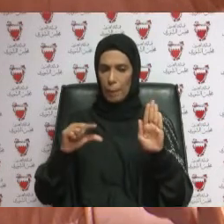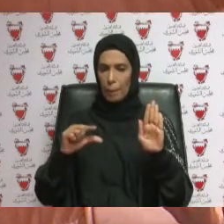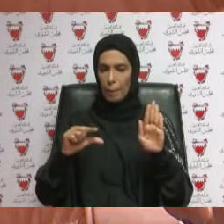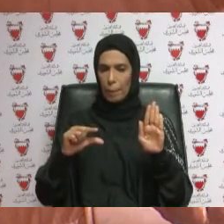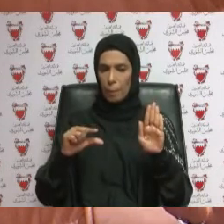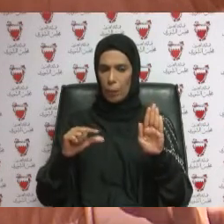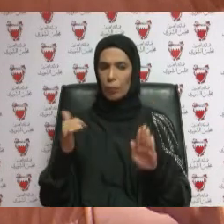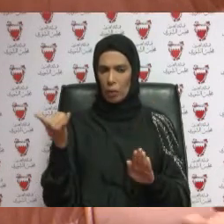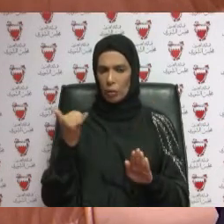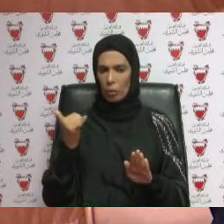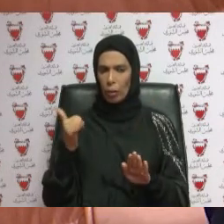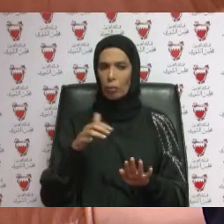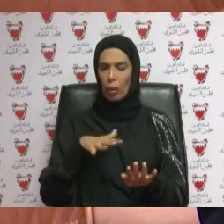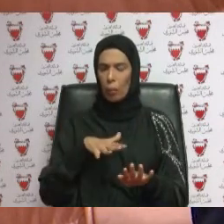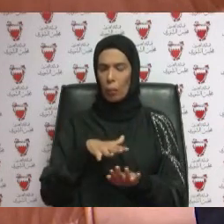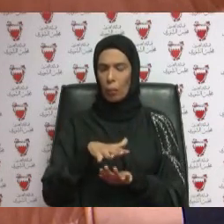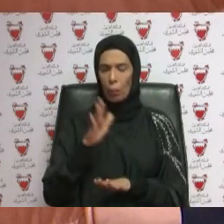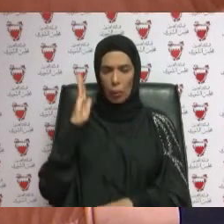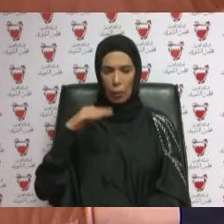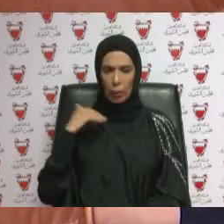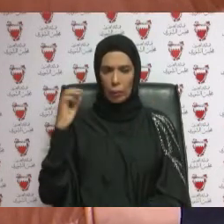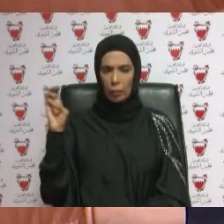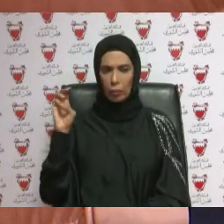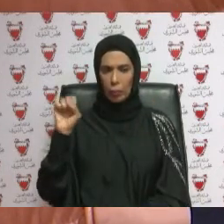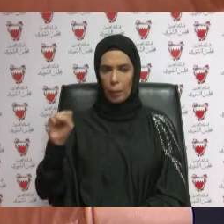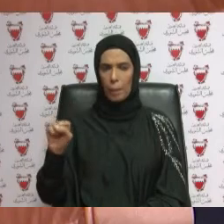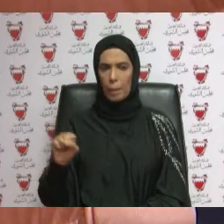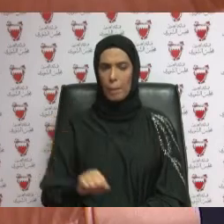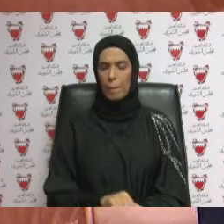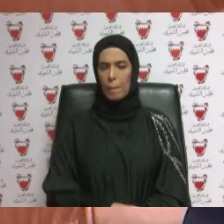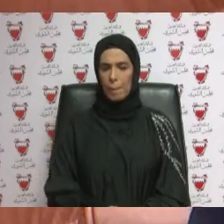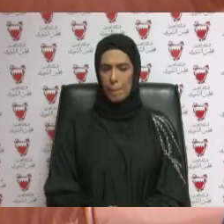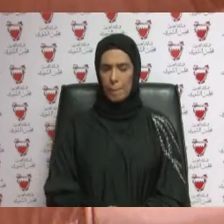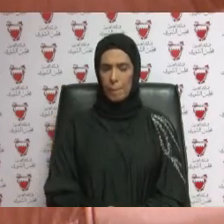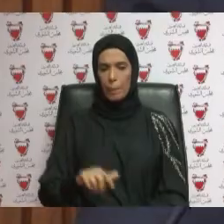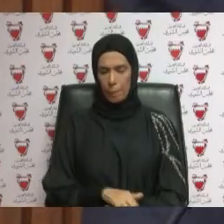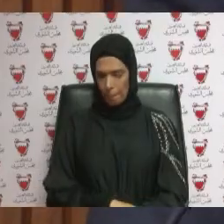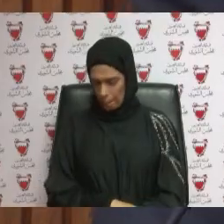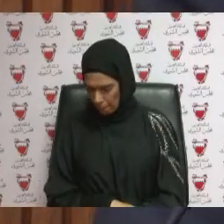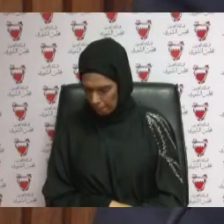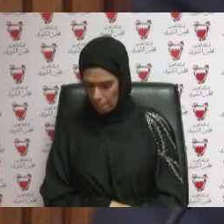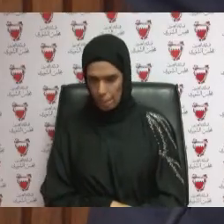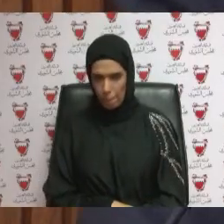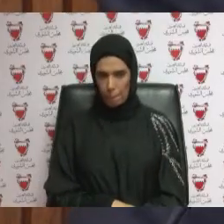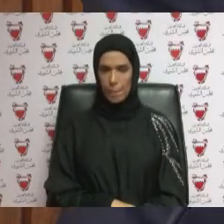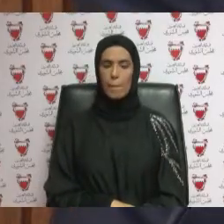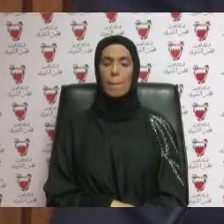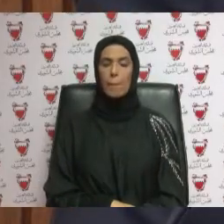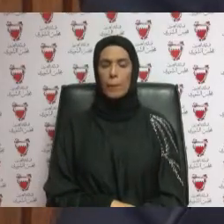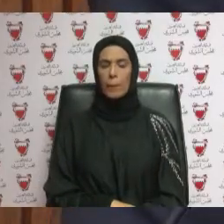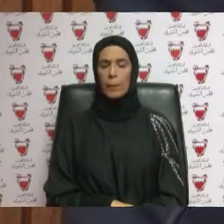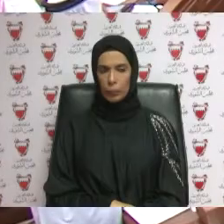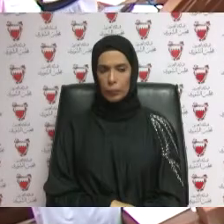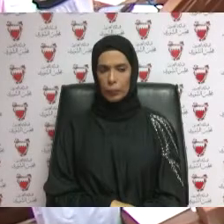تصلح لإدماج احتياجات المرأة في القطاع الخاص من قبل الدولة. وشكرا. شكرا جزيلا. دكتور منصور